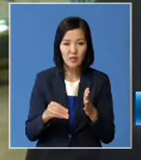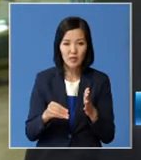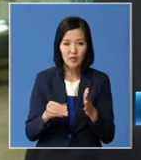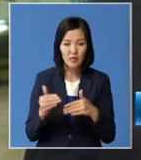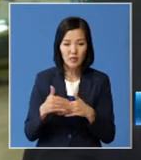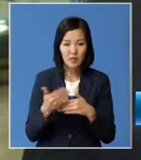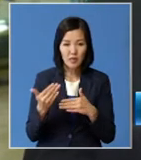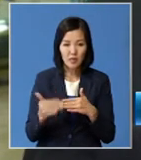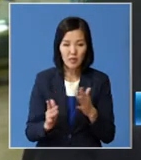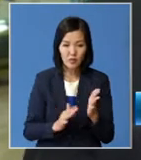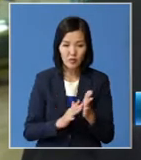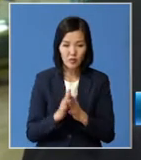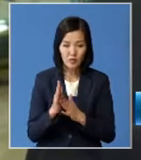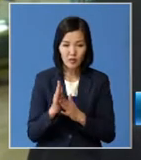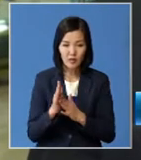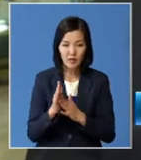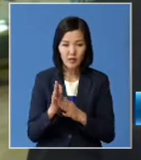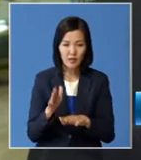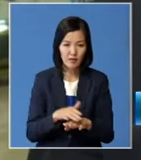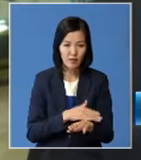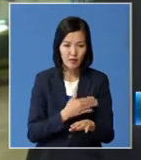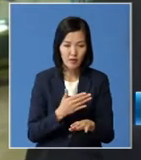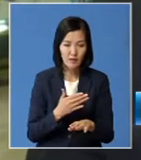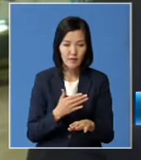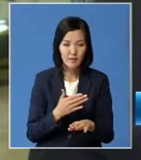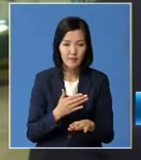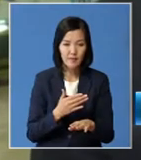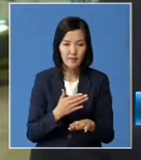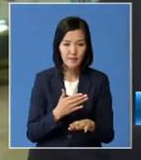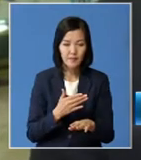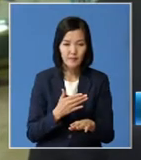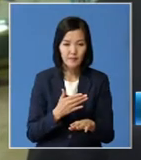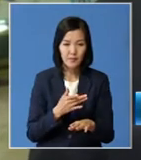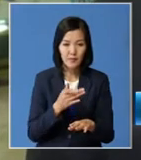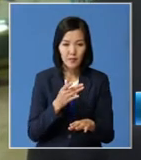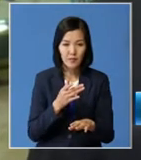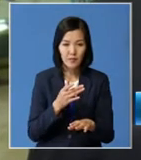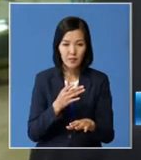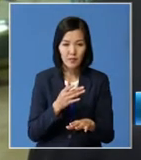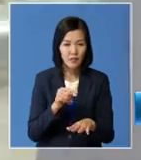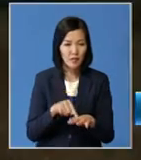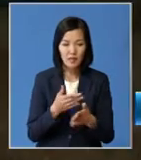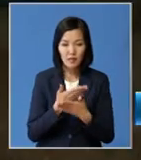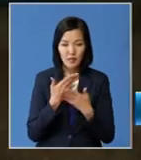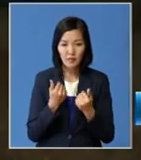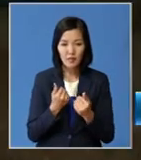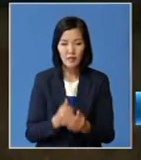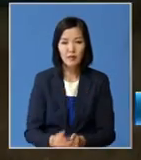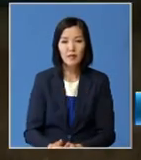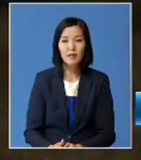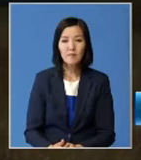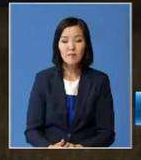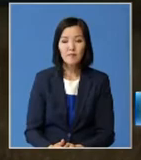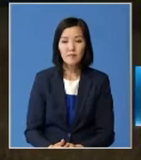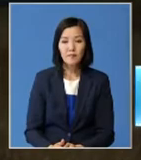кешеуілдеу жиналады. Сонда да болса ол уақыт мерзі пісіп жетілуіне әсерін тигізеді. Сума